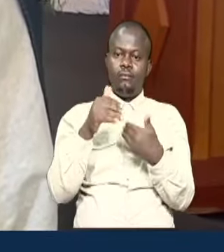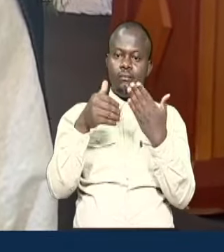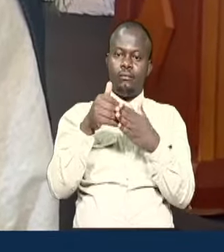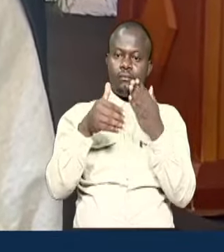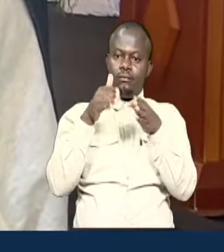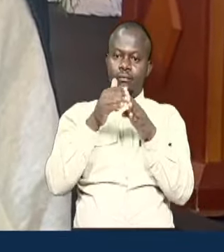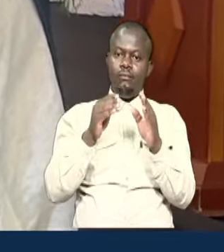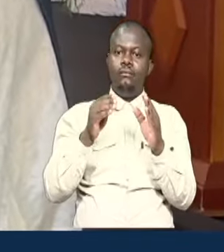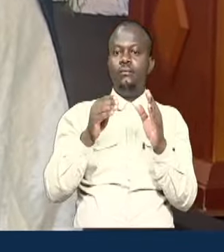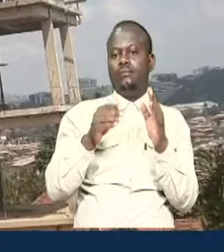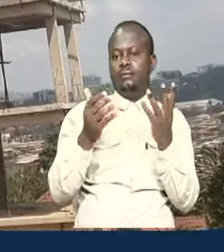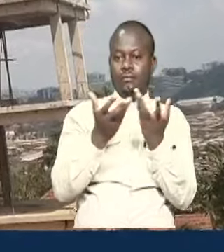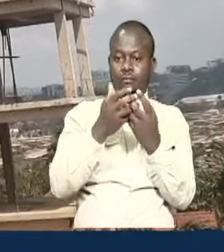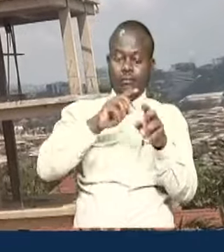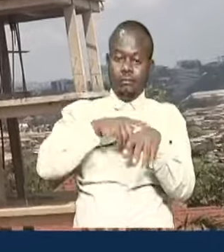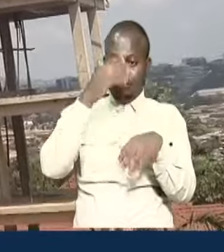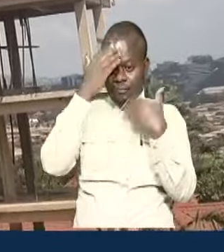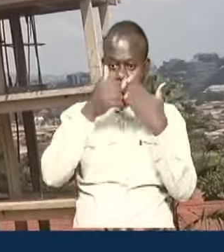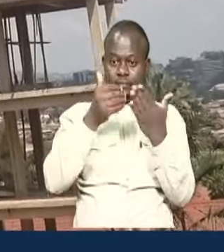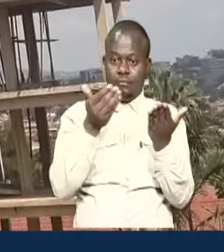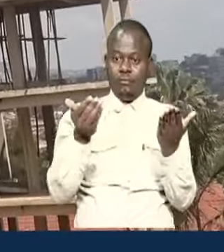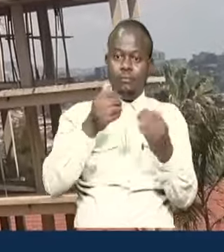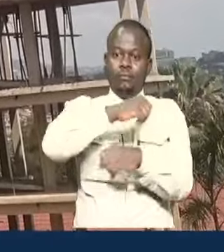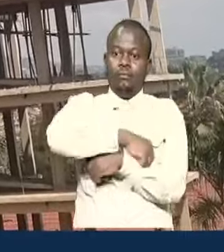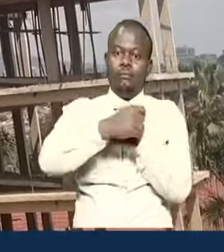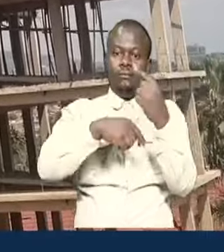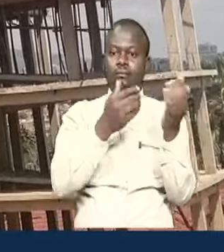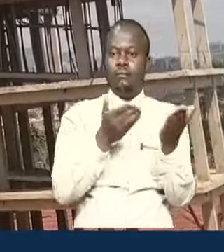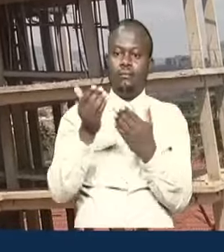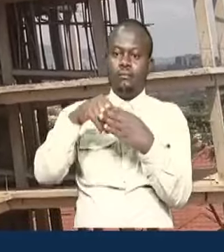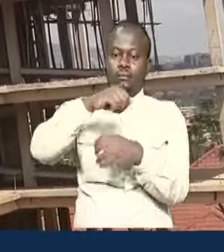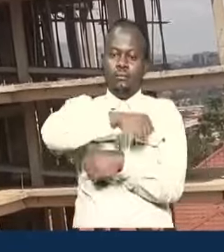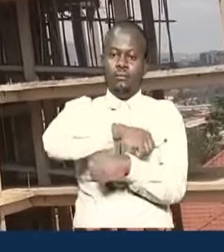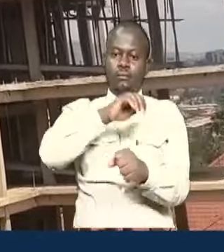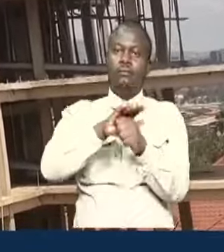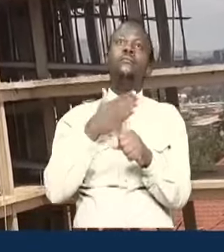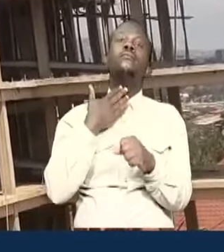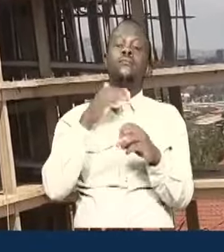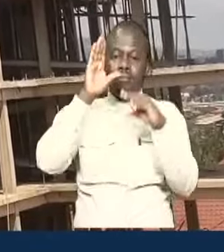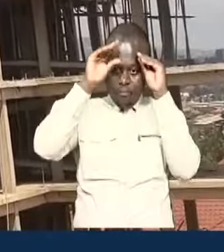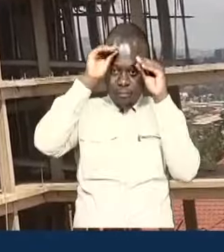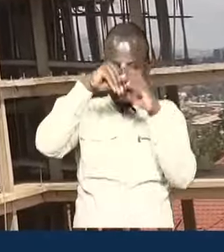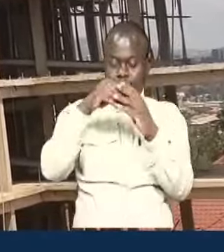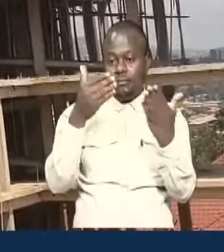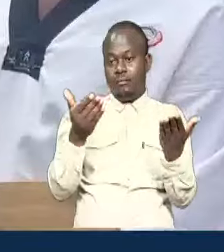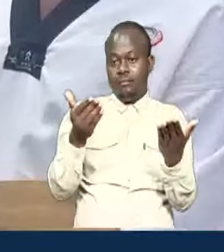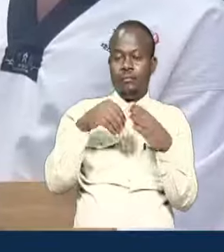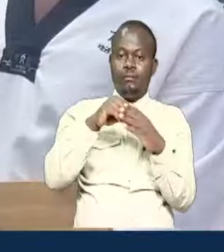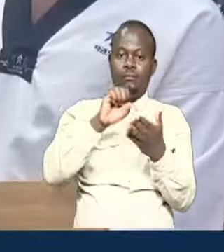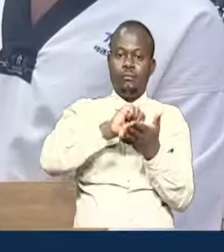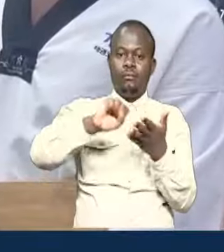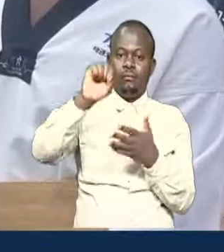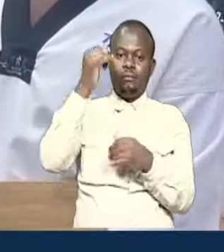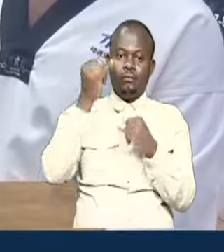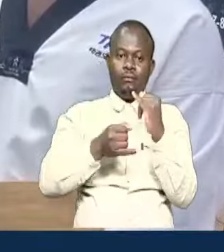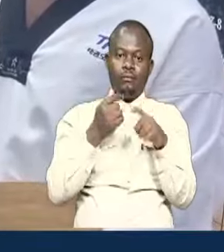kubakwa inyubako zijyanye n'igihe kugira ngo iri shuri rikomeze kwakira abanyeshuri benshi bifuza kuryigamo. Uretse abo mu mashuri yisumbuye basoje